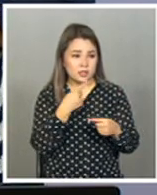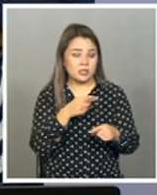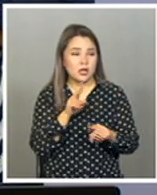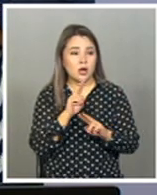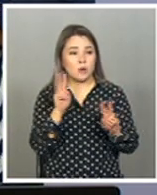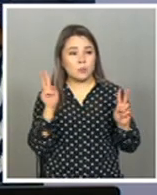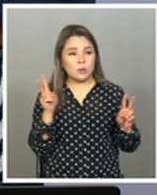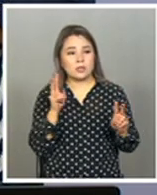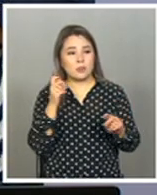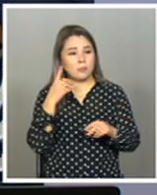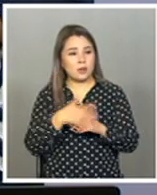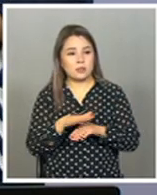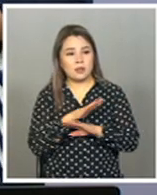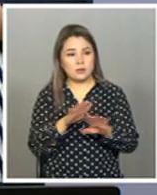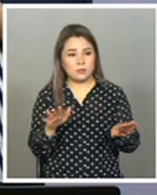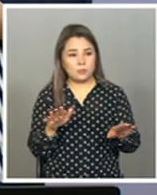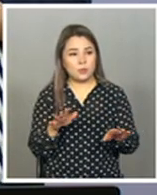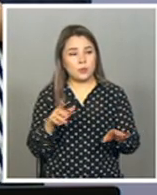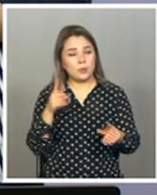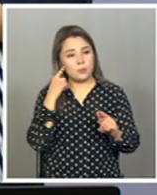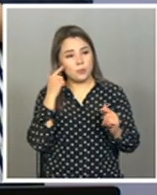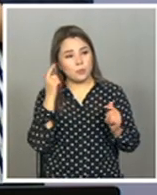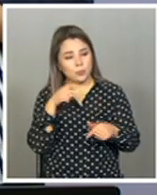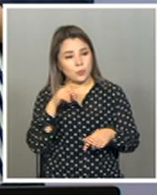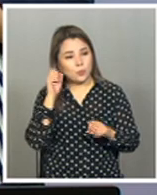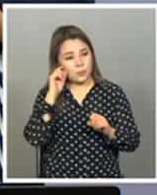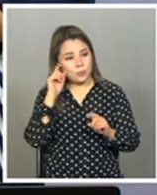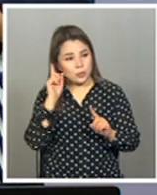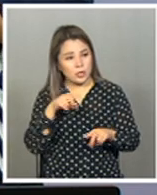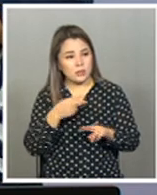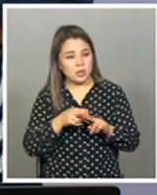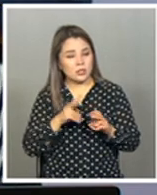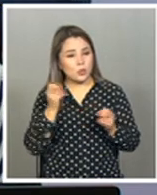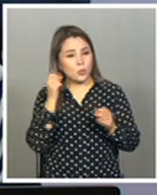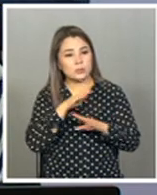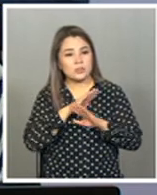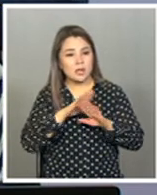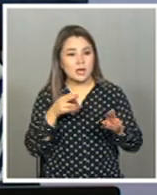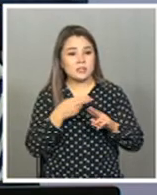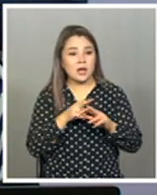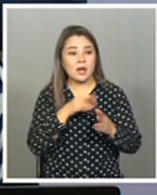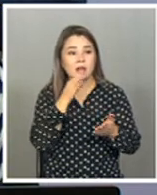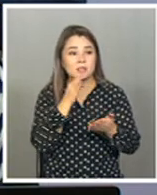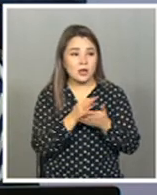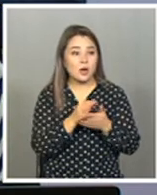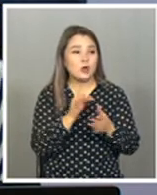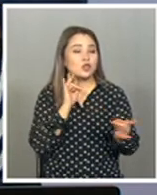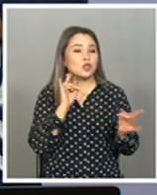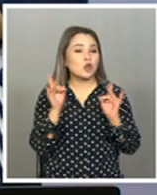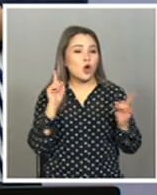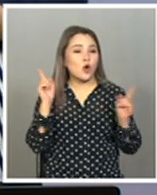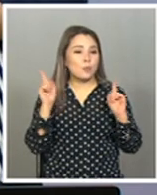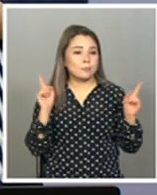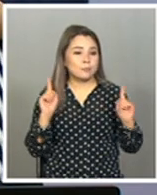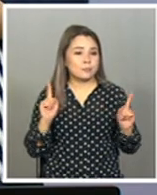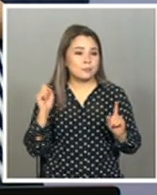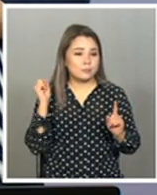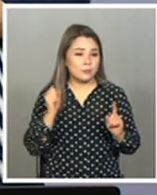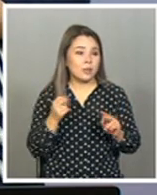никому не понять, мудрецам не узнать. Отгадка – гром. Не понять